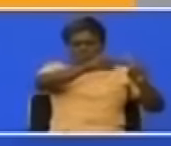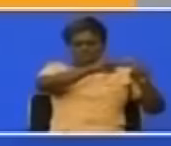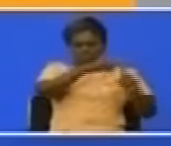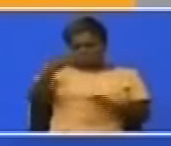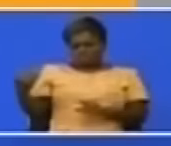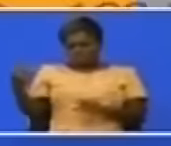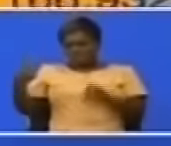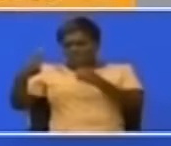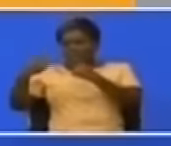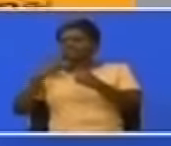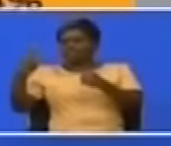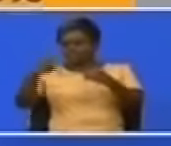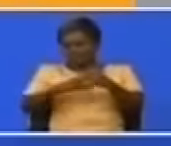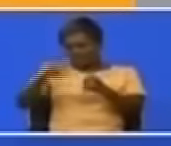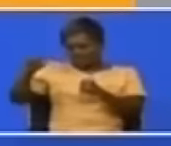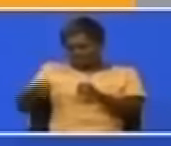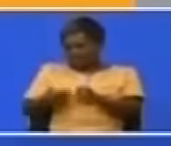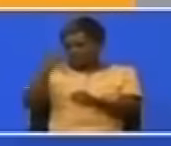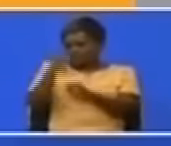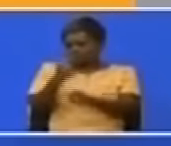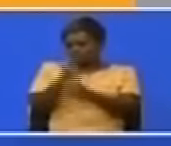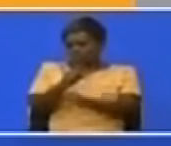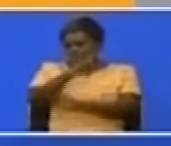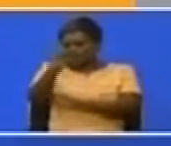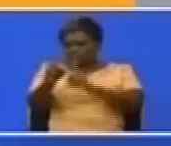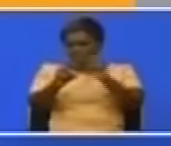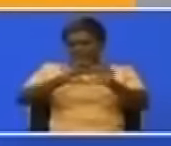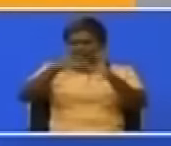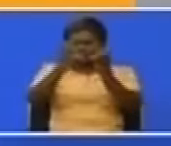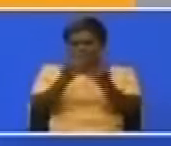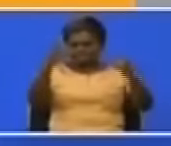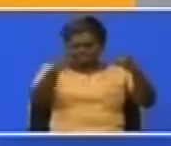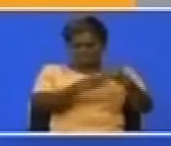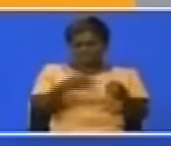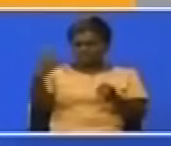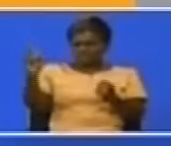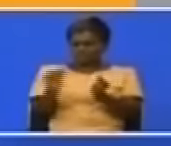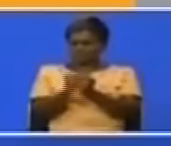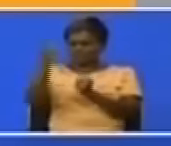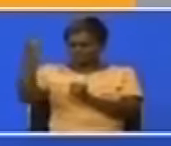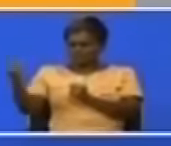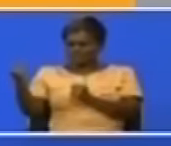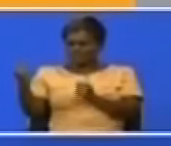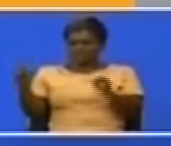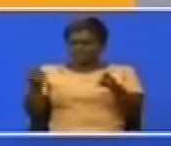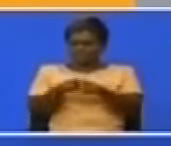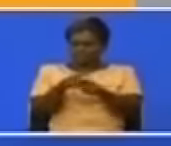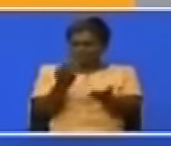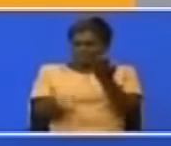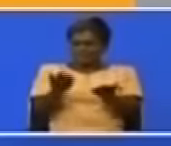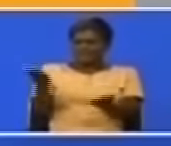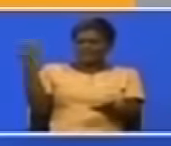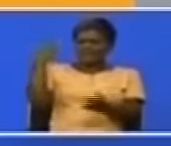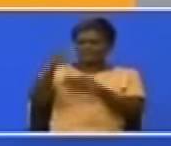wanafunzi 927,000 walifanya mtihani wa darasa la 8 mwaka 2015 wakilinganishwa na 800,000